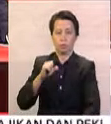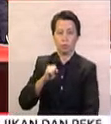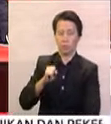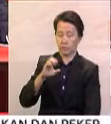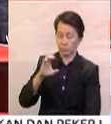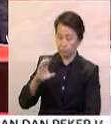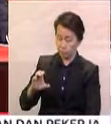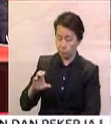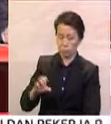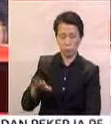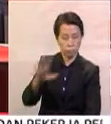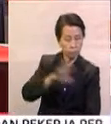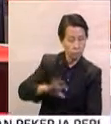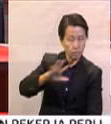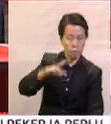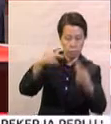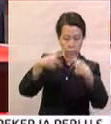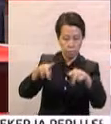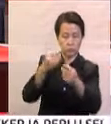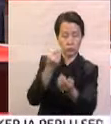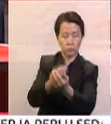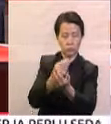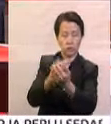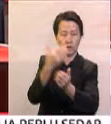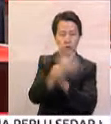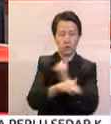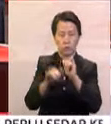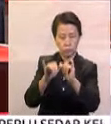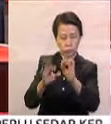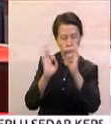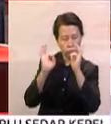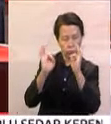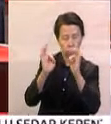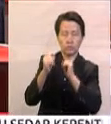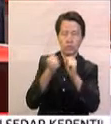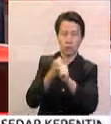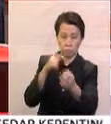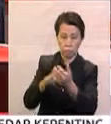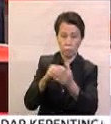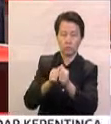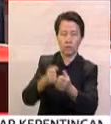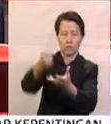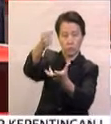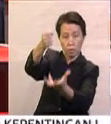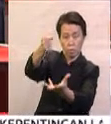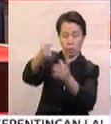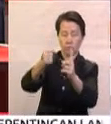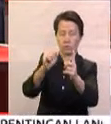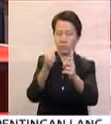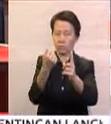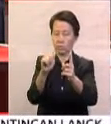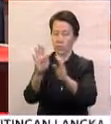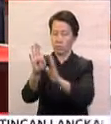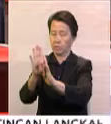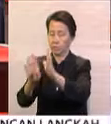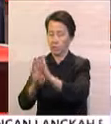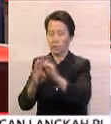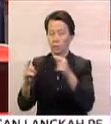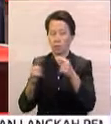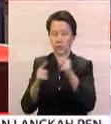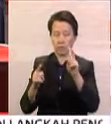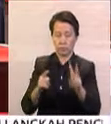Malaysia SC menjangkakan pasaran modal negara terus stabil tahun ini dengan dana antara RM110 bilion